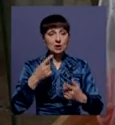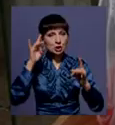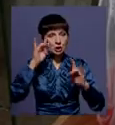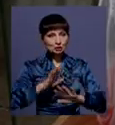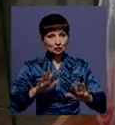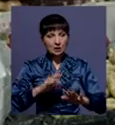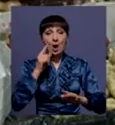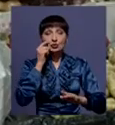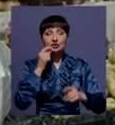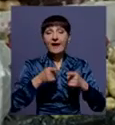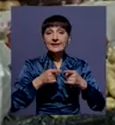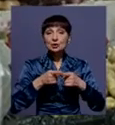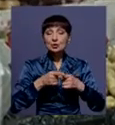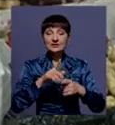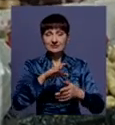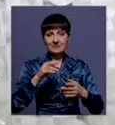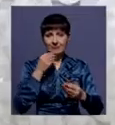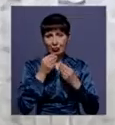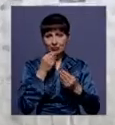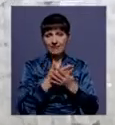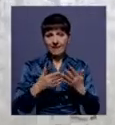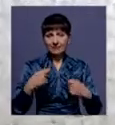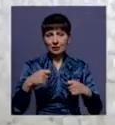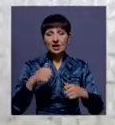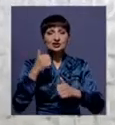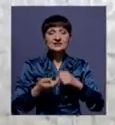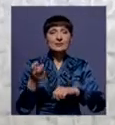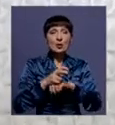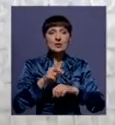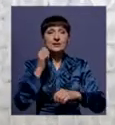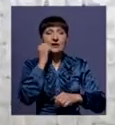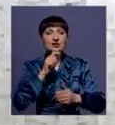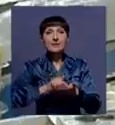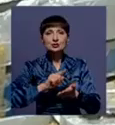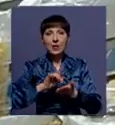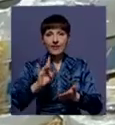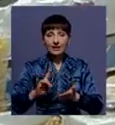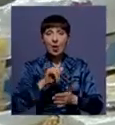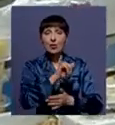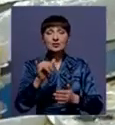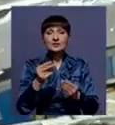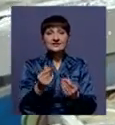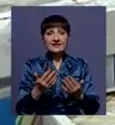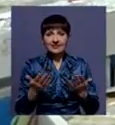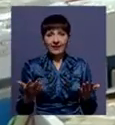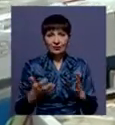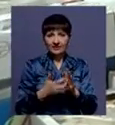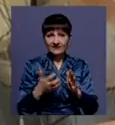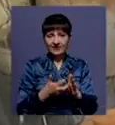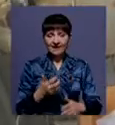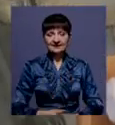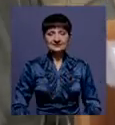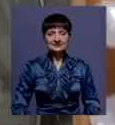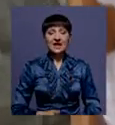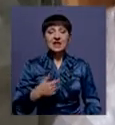случайно. Мужчина арендует продуктовый павильон. Говорит, к нему часто приходят люди преклонного возраста, у которых не всегда хватает денег.